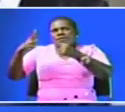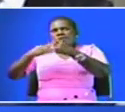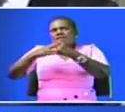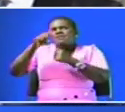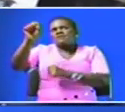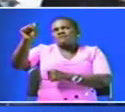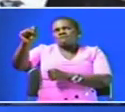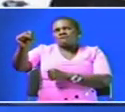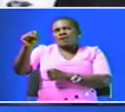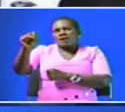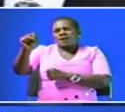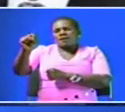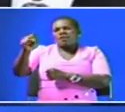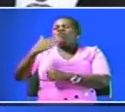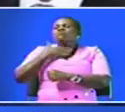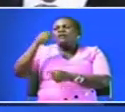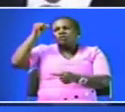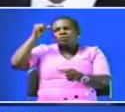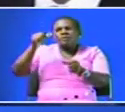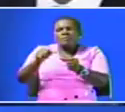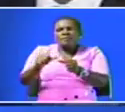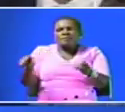95. Tungependa kukumbuka yeye